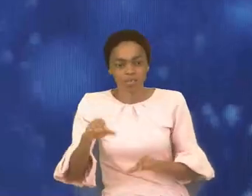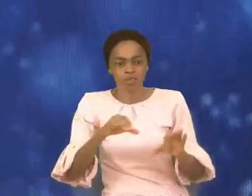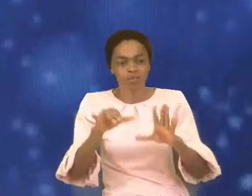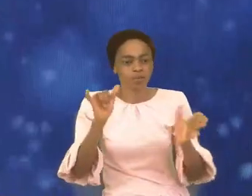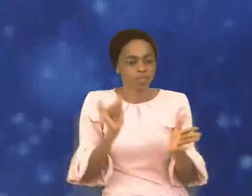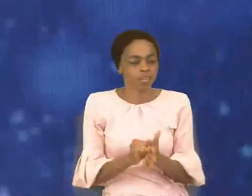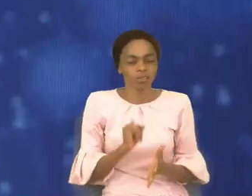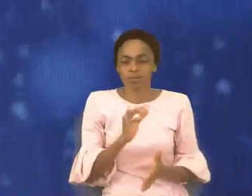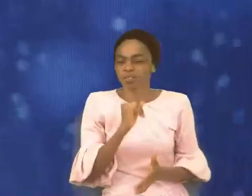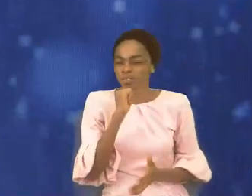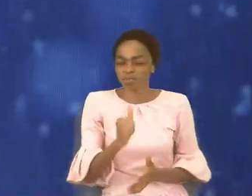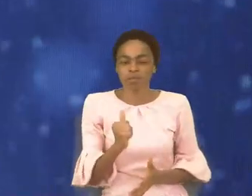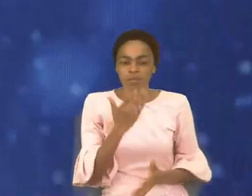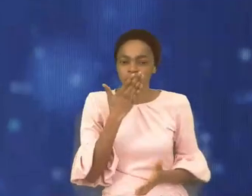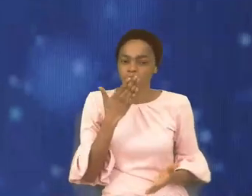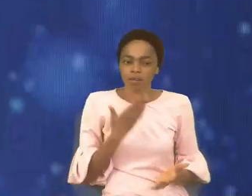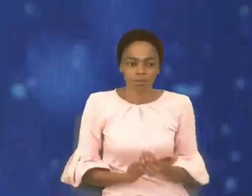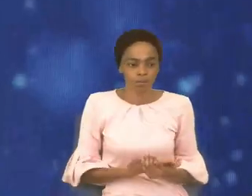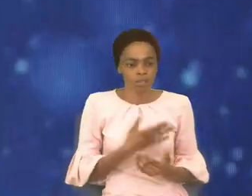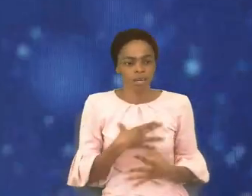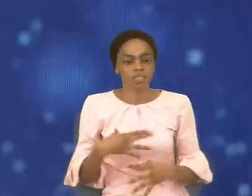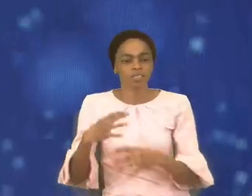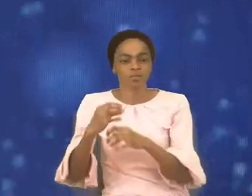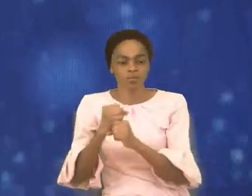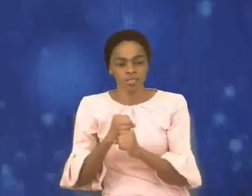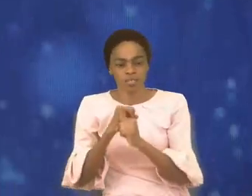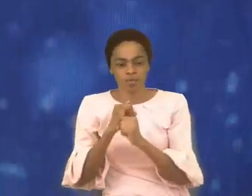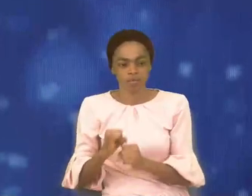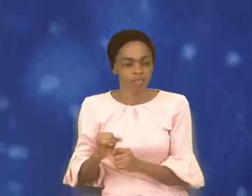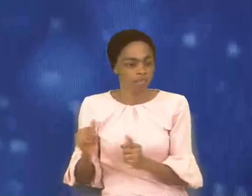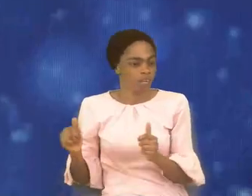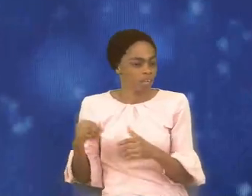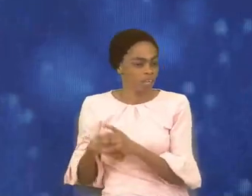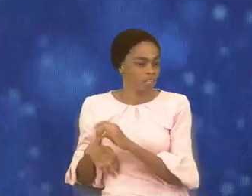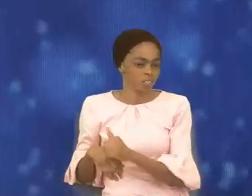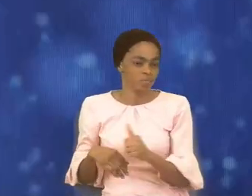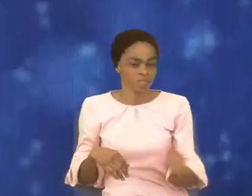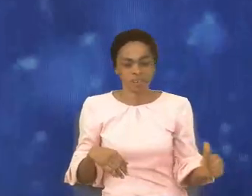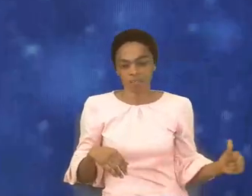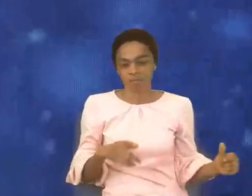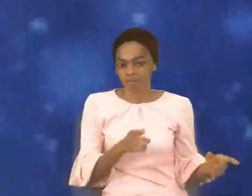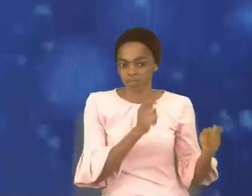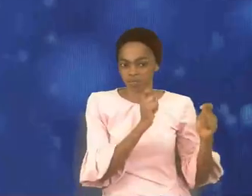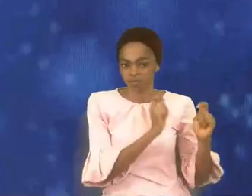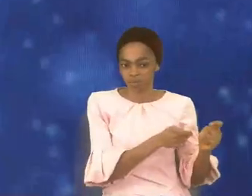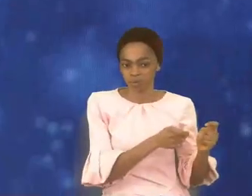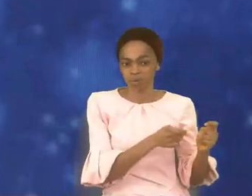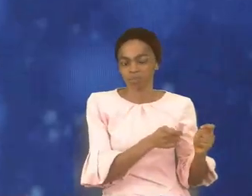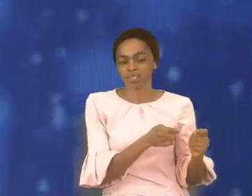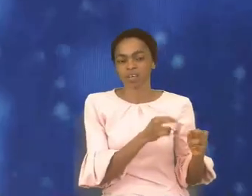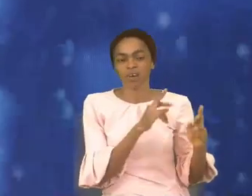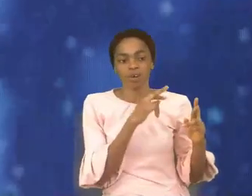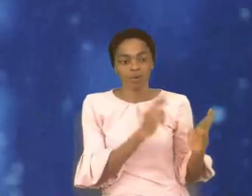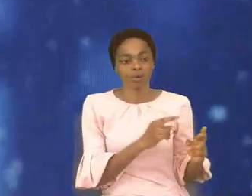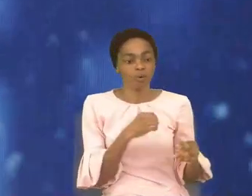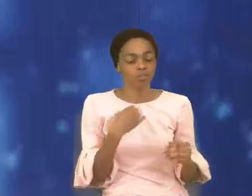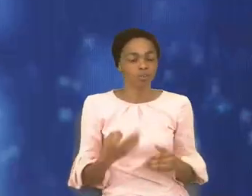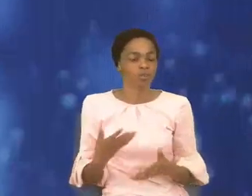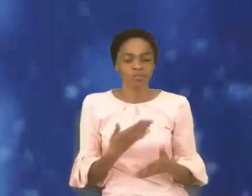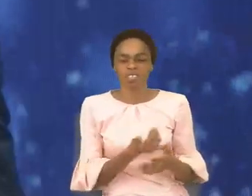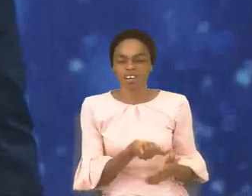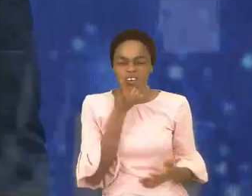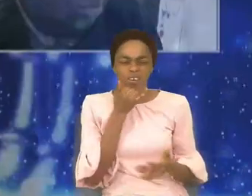commettant homme avec homme des choses infâmes et recevant en eux-mêmes le salaire que méritait leur